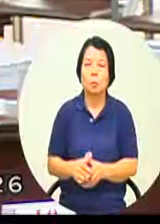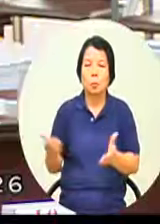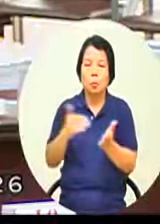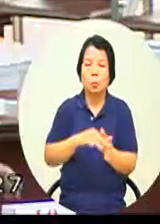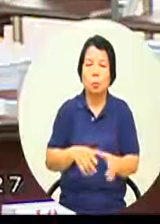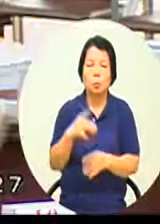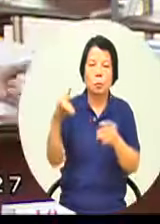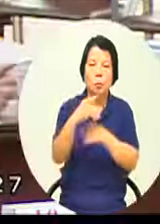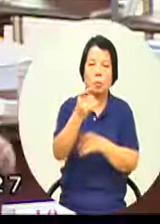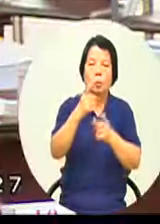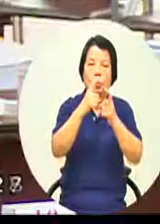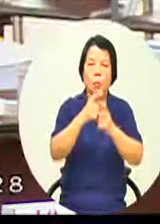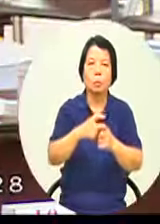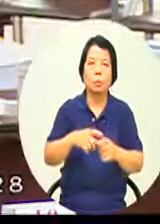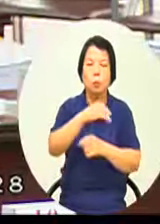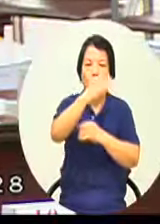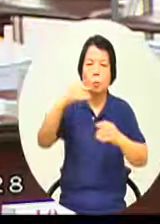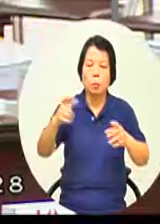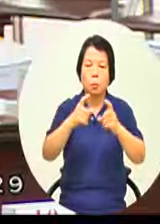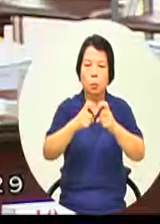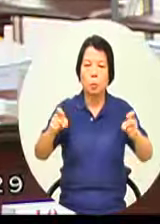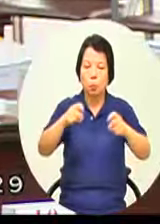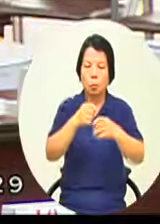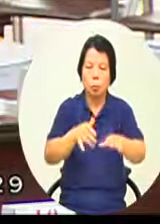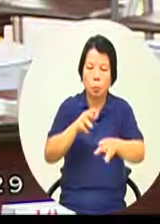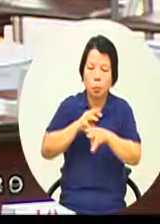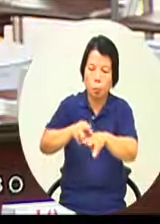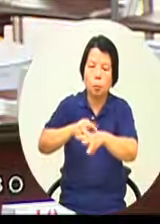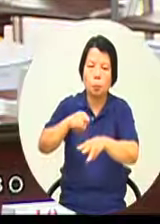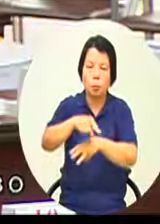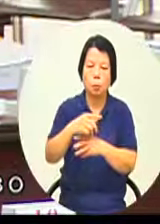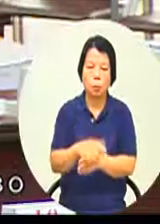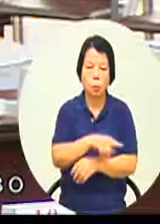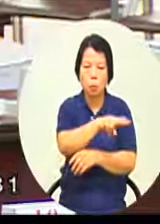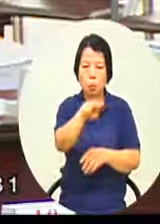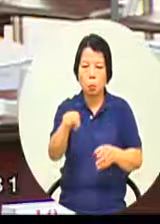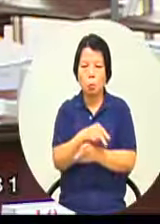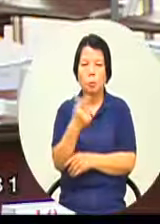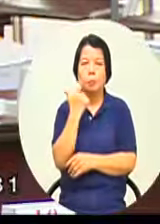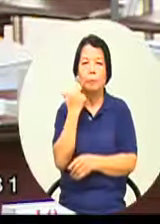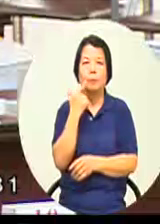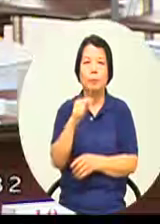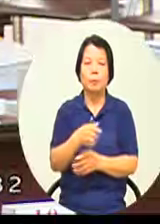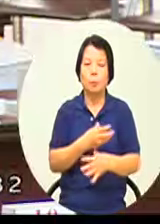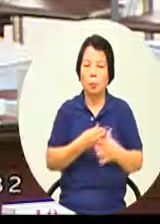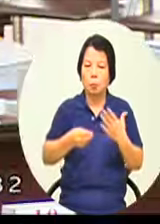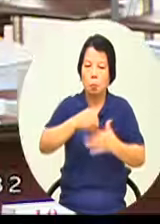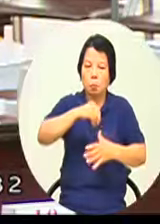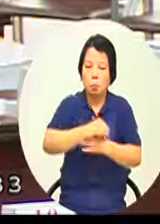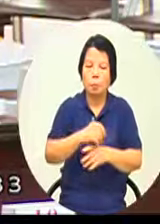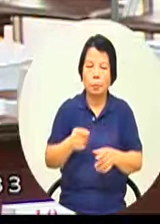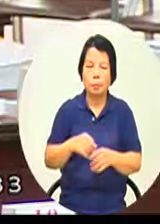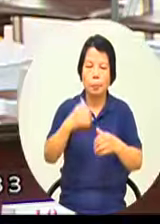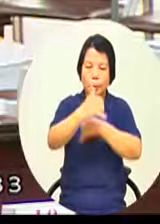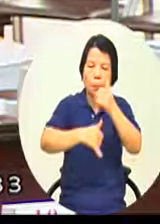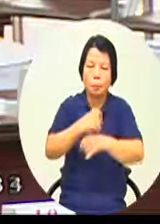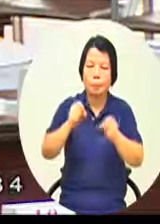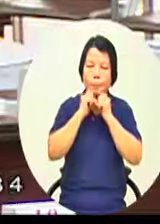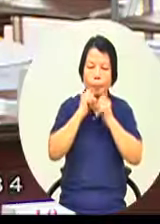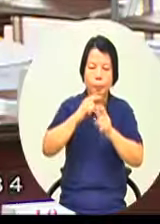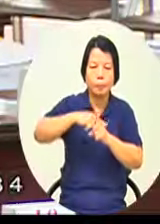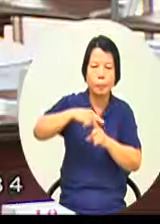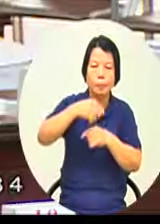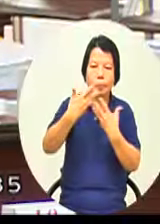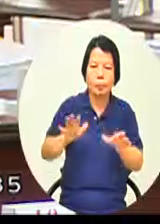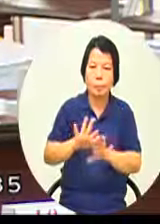山区吼出口出去，整个美观，整个的环境嘞，真正提升足侪，生活品质提升足侪。怎么足侪暗时啊足